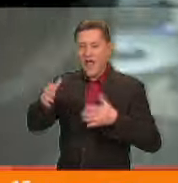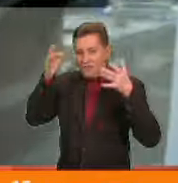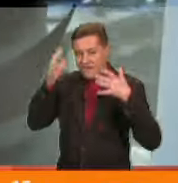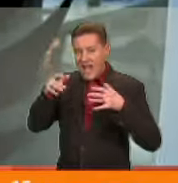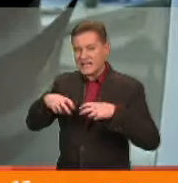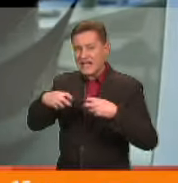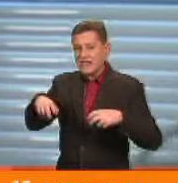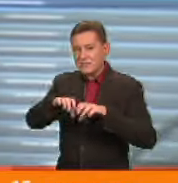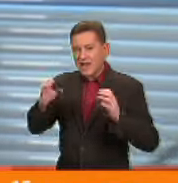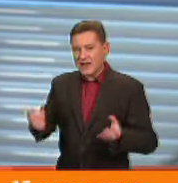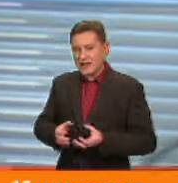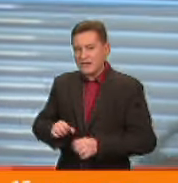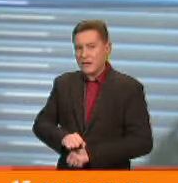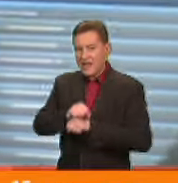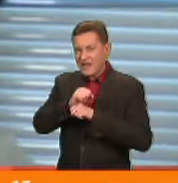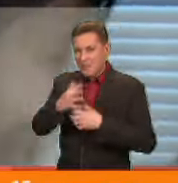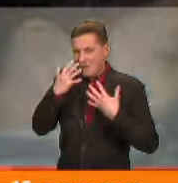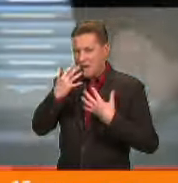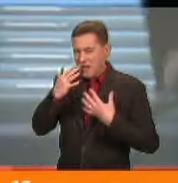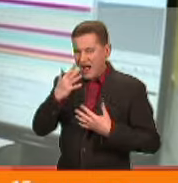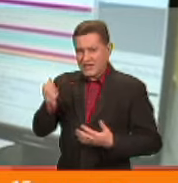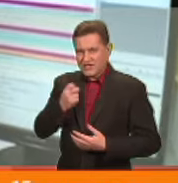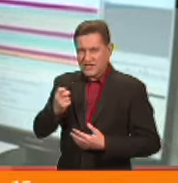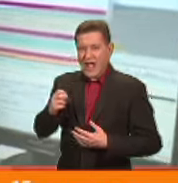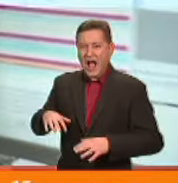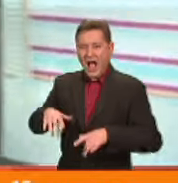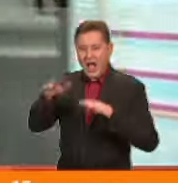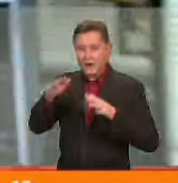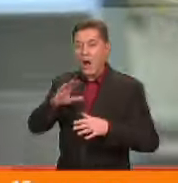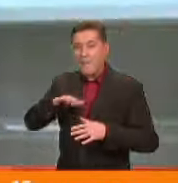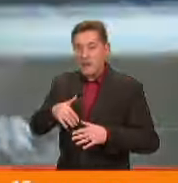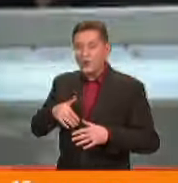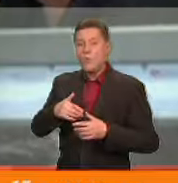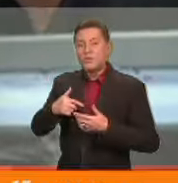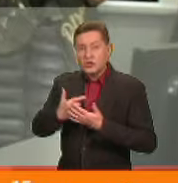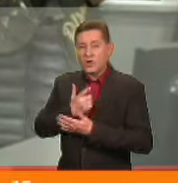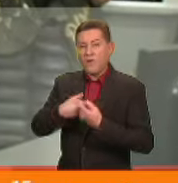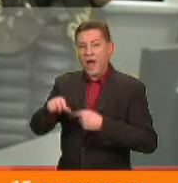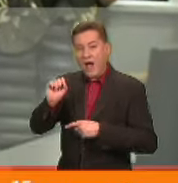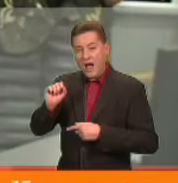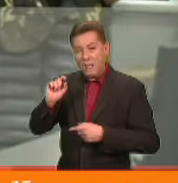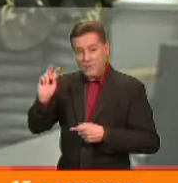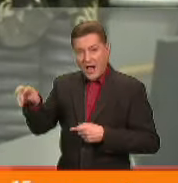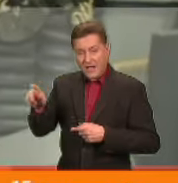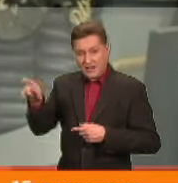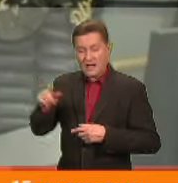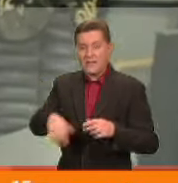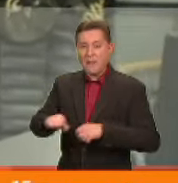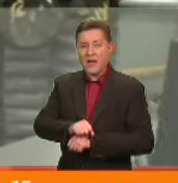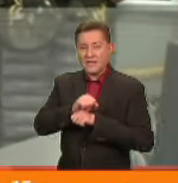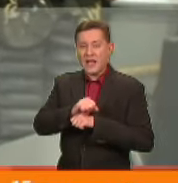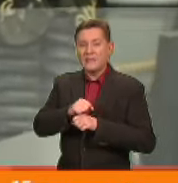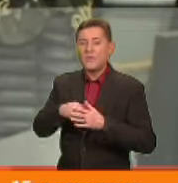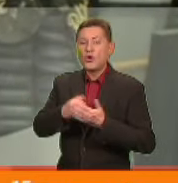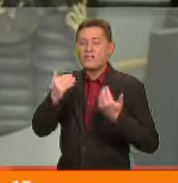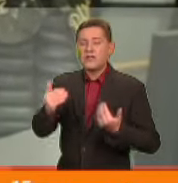протестующих, сами пропахшие гарью. А потом снова обратно. До сих пор группа Сергея Кузина и Сони Сотник, ведущих суперпопулярного